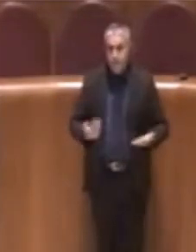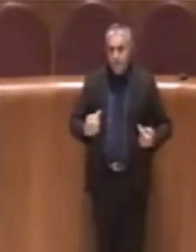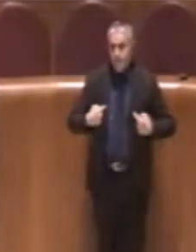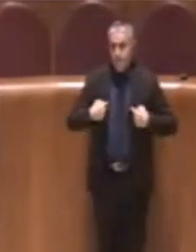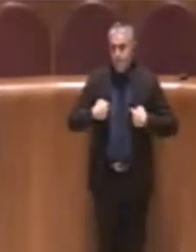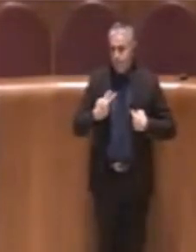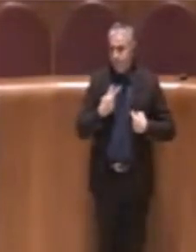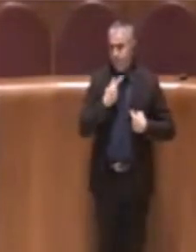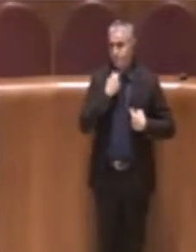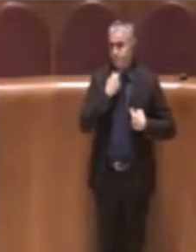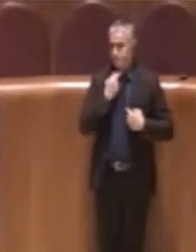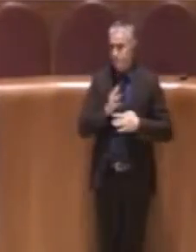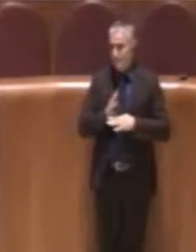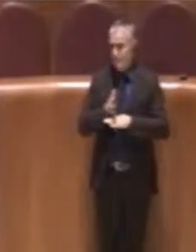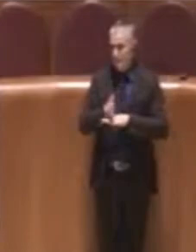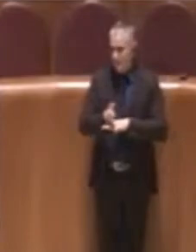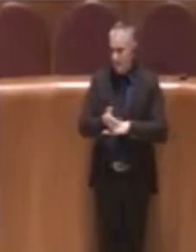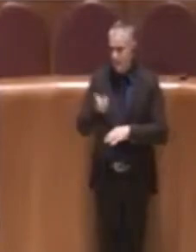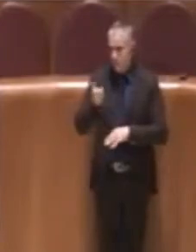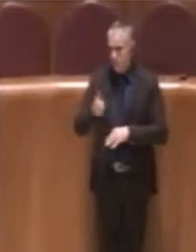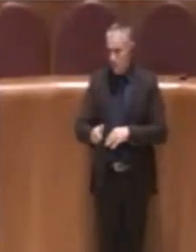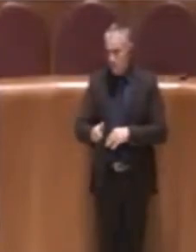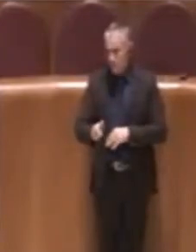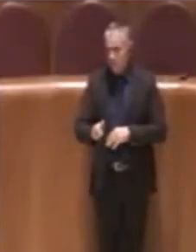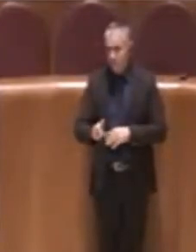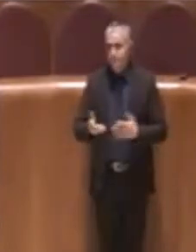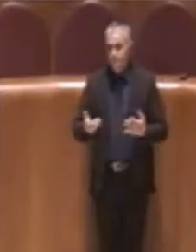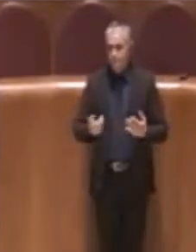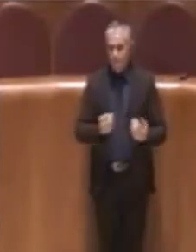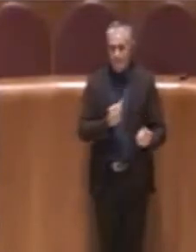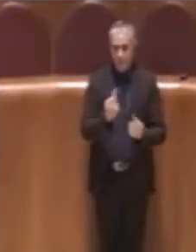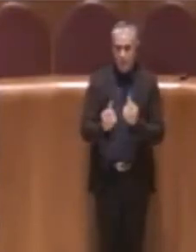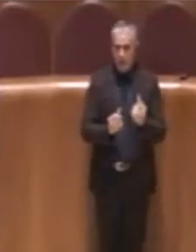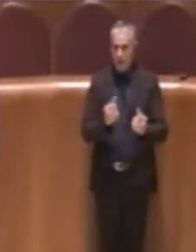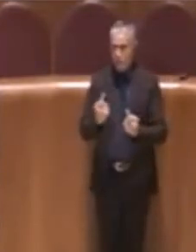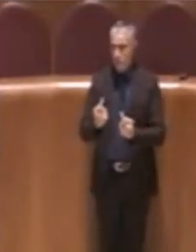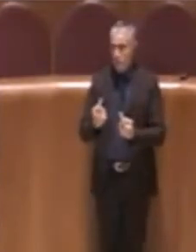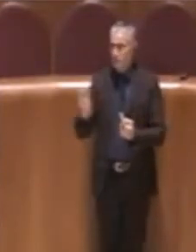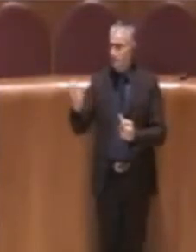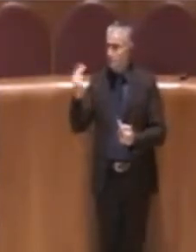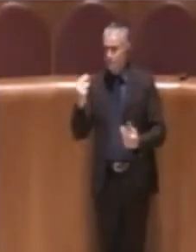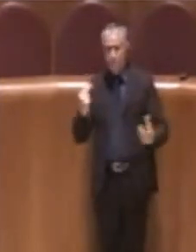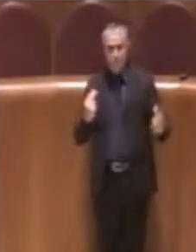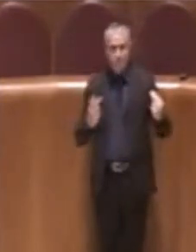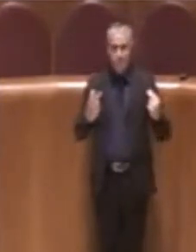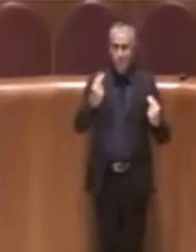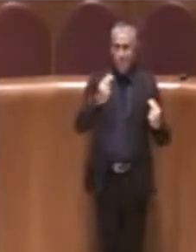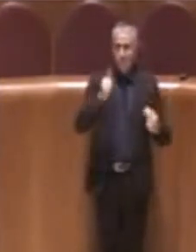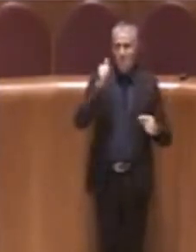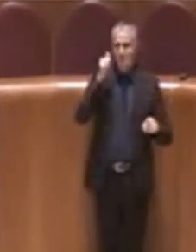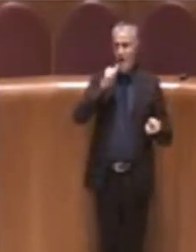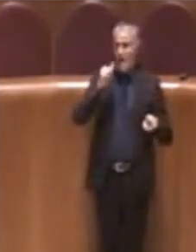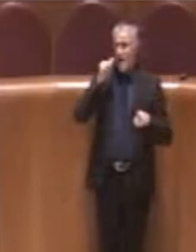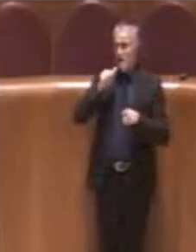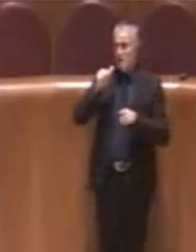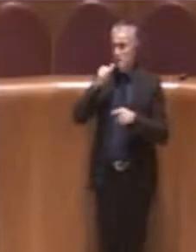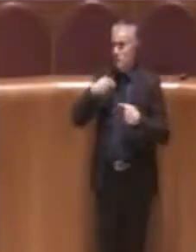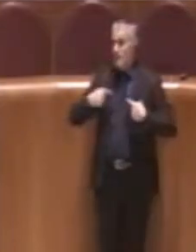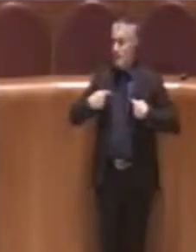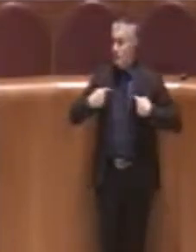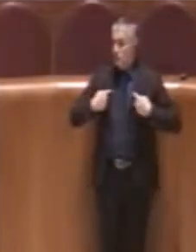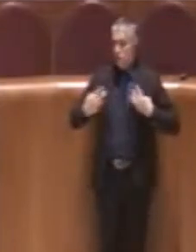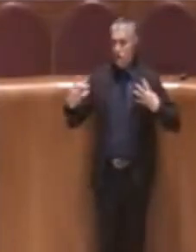costretto a intervenire perché in alcuni casi ho sentito falsità. Ecco, io sono una persona trasparente.